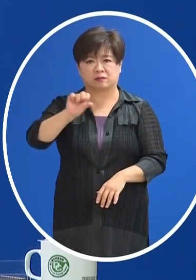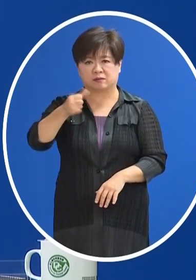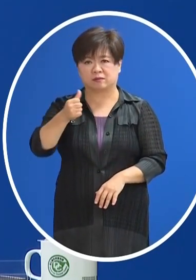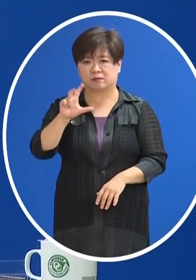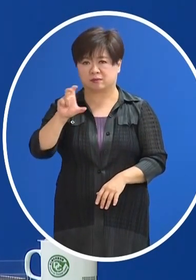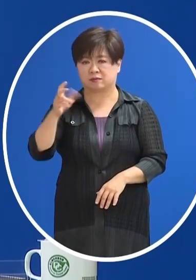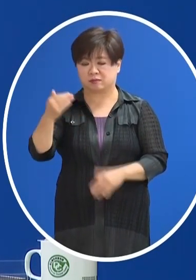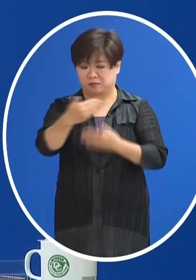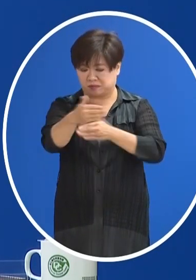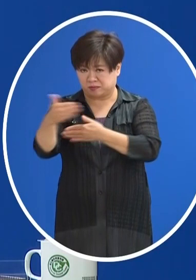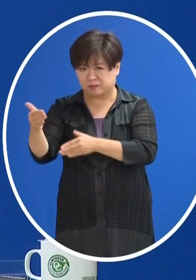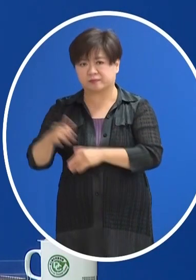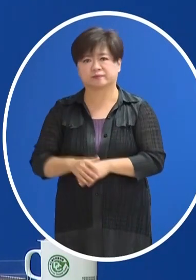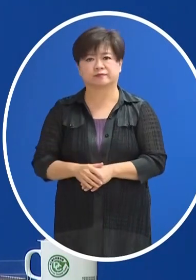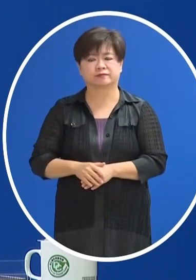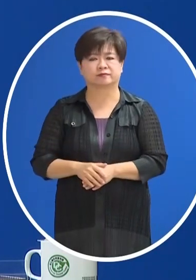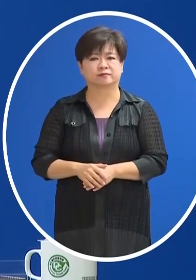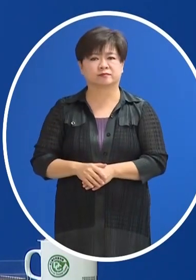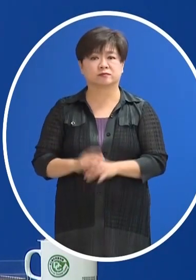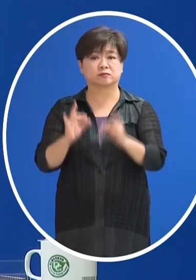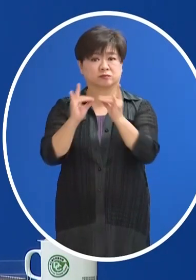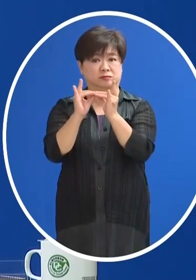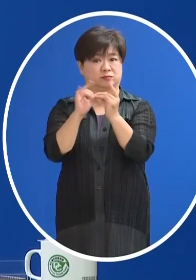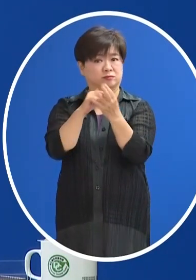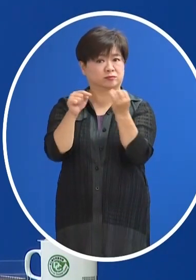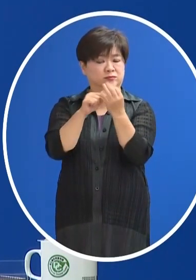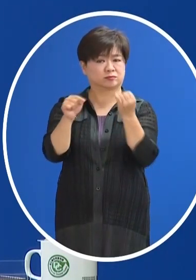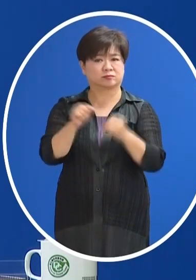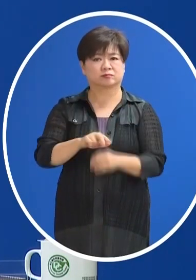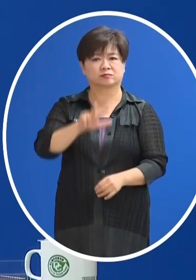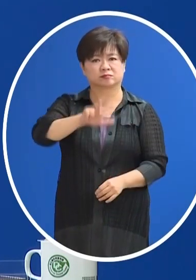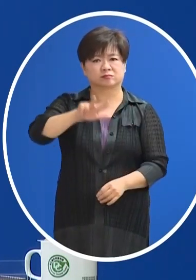2579间，那么算它的计算它的床位的话是